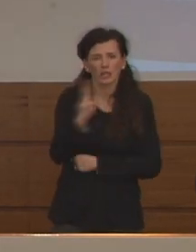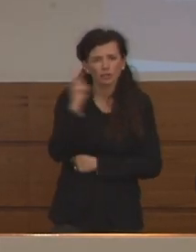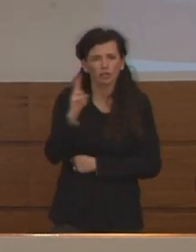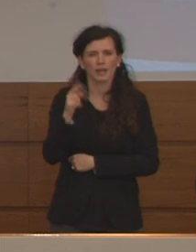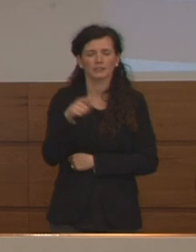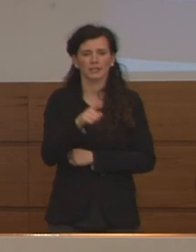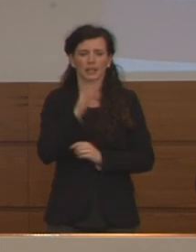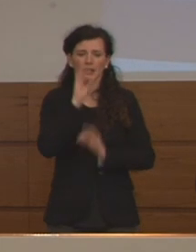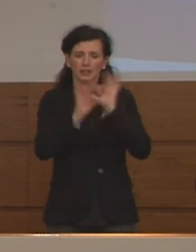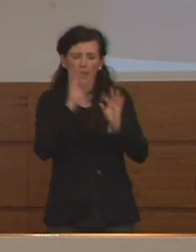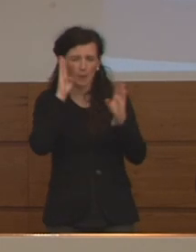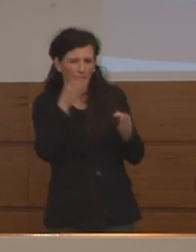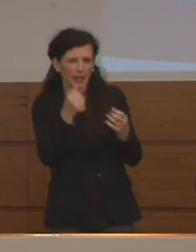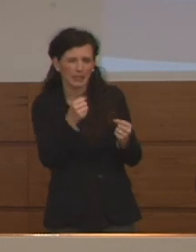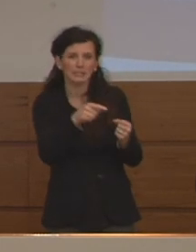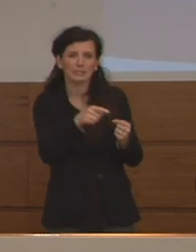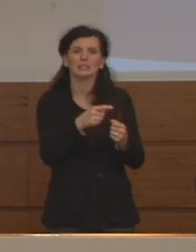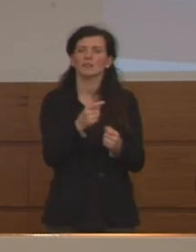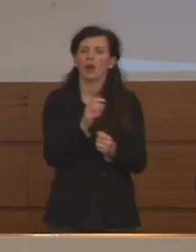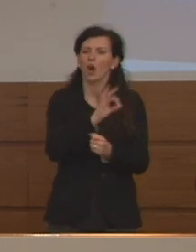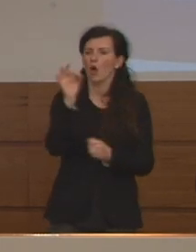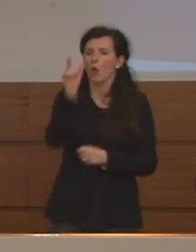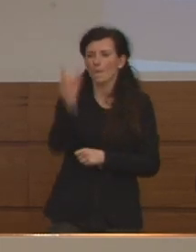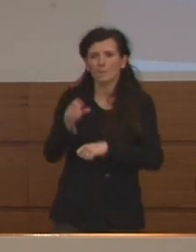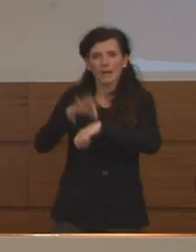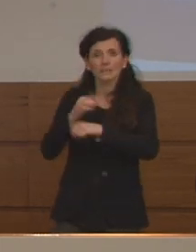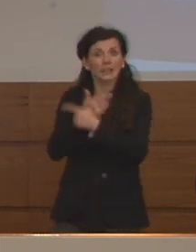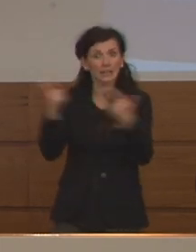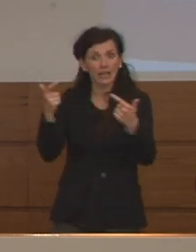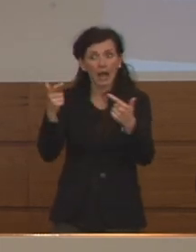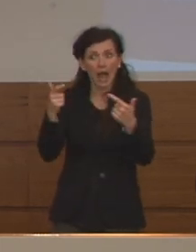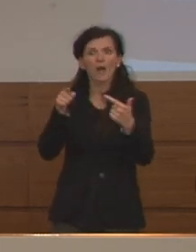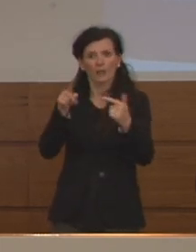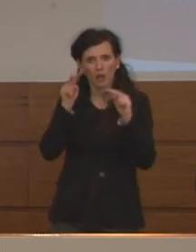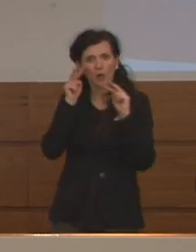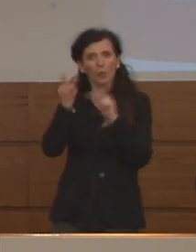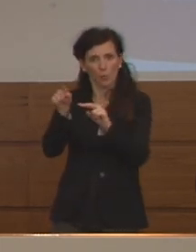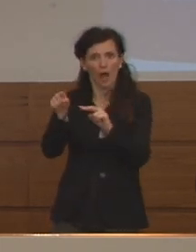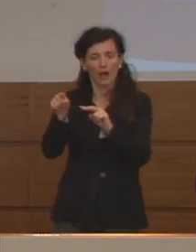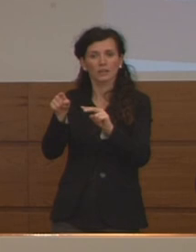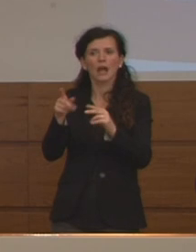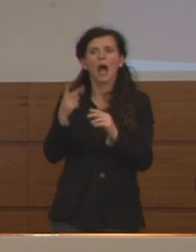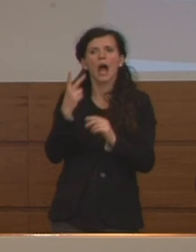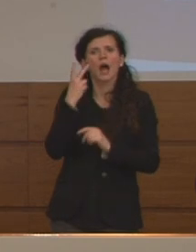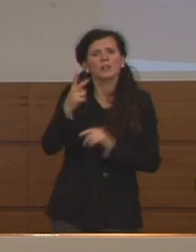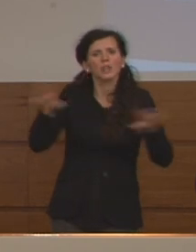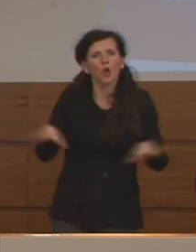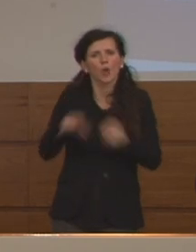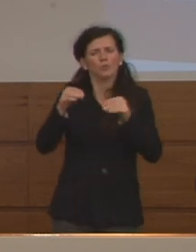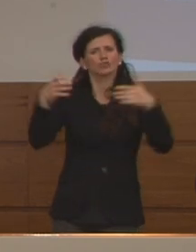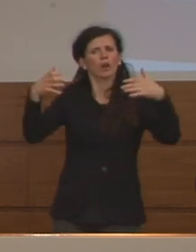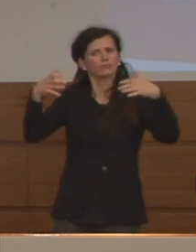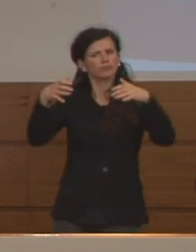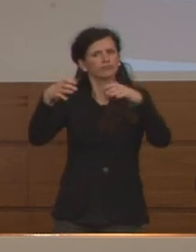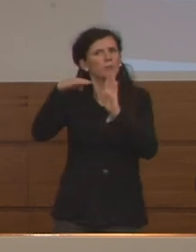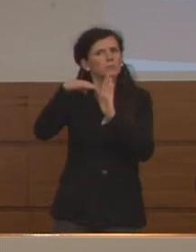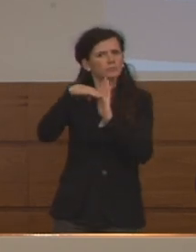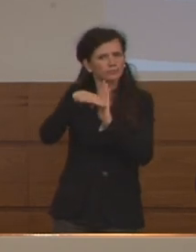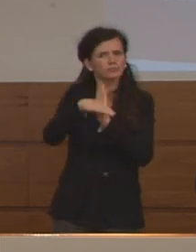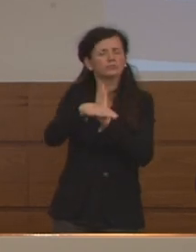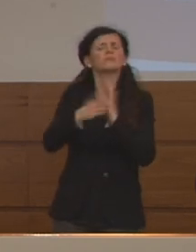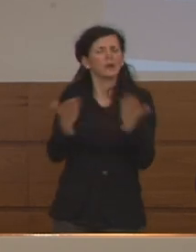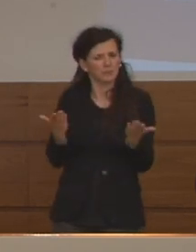intensiva i casi gravi e questo è il segnale positivo poi chiaramente ci siamo sempre detti e sappiamo che molto